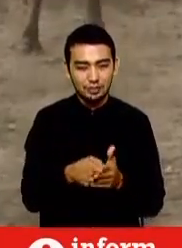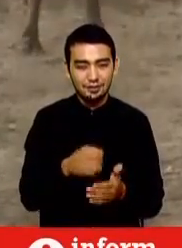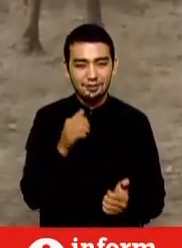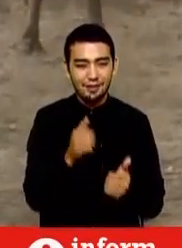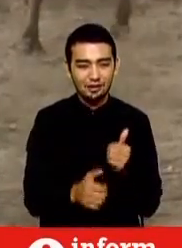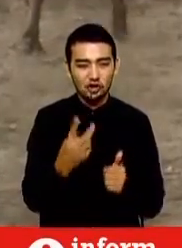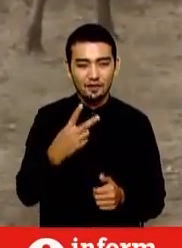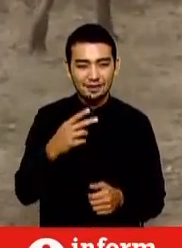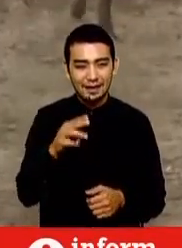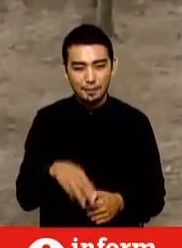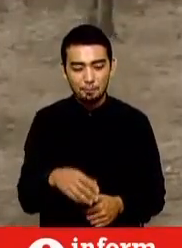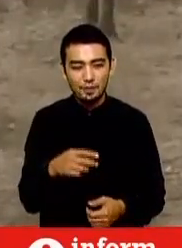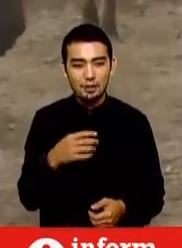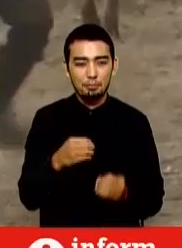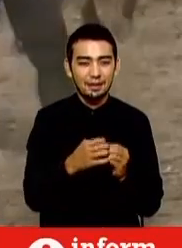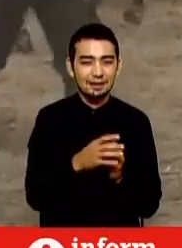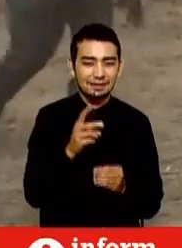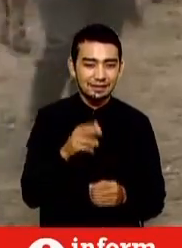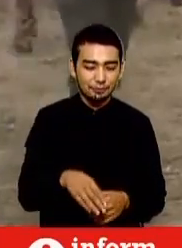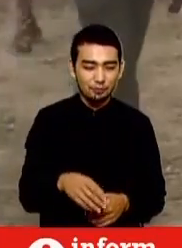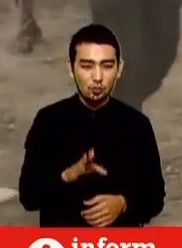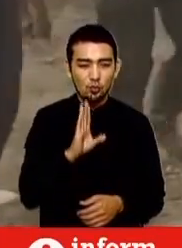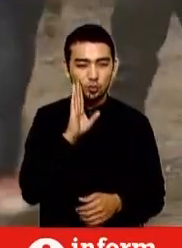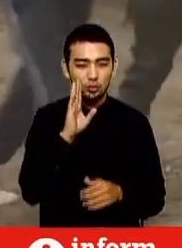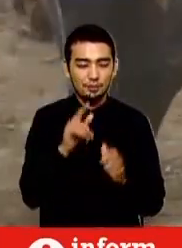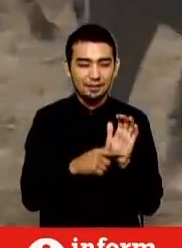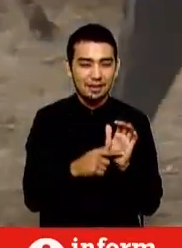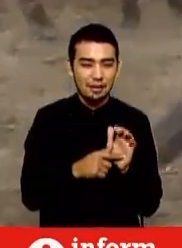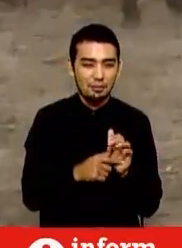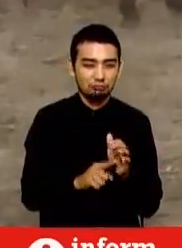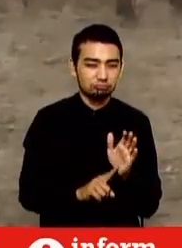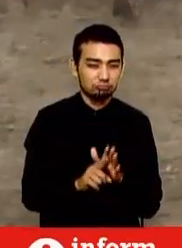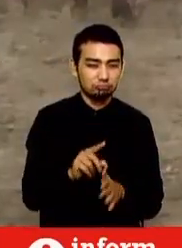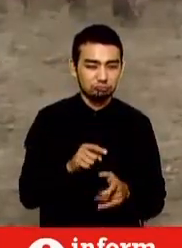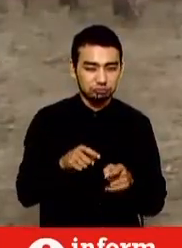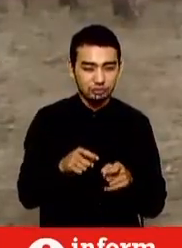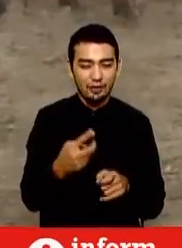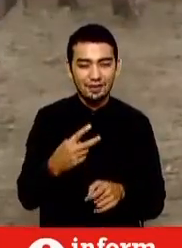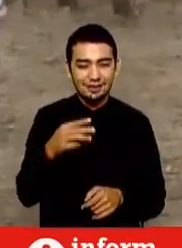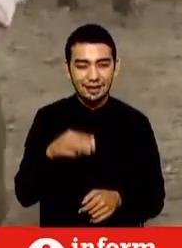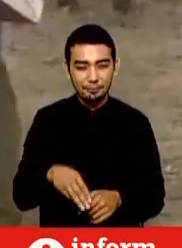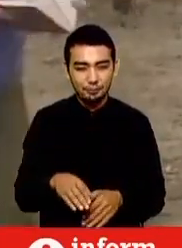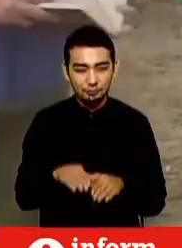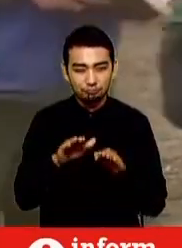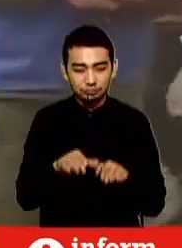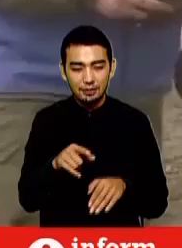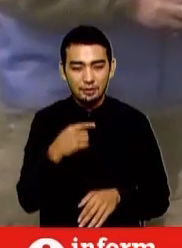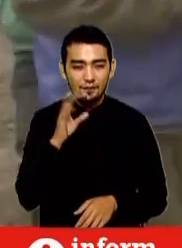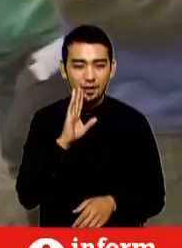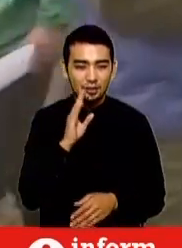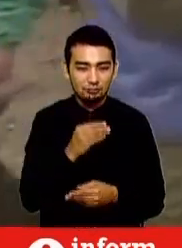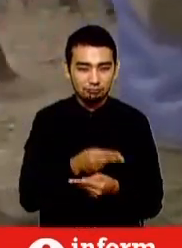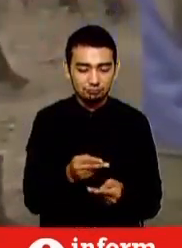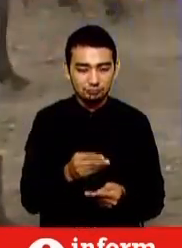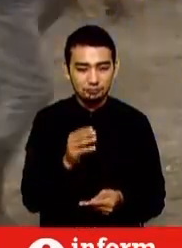Әр 20 километр, 15 километр сайын, мәселен, таңертен сағат 7-те старт алса, 20 шақырымнан кейін бізде су береміз аттарға.